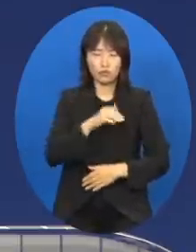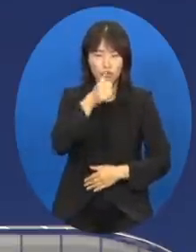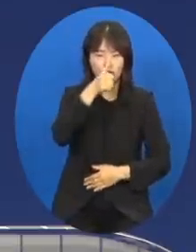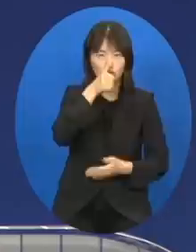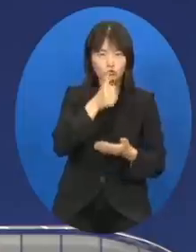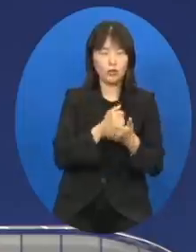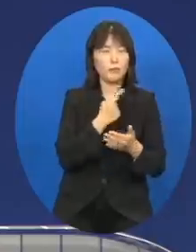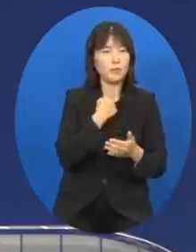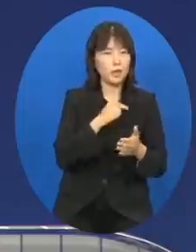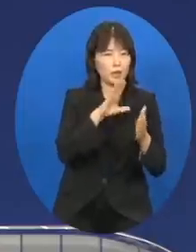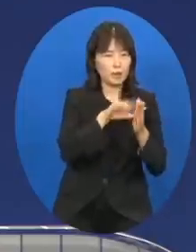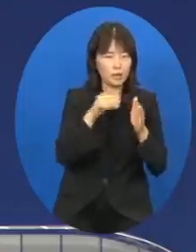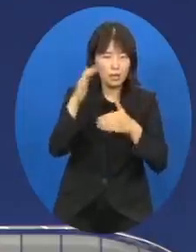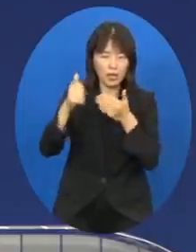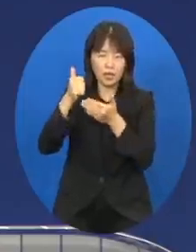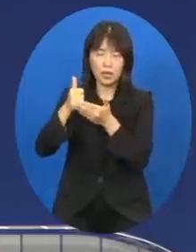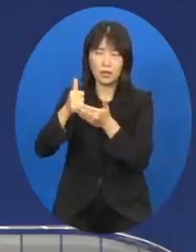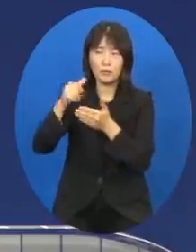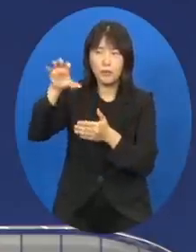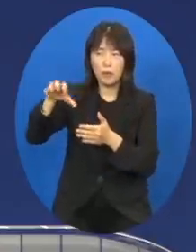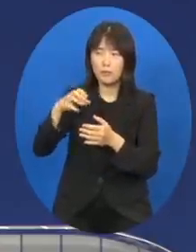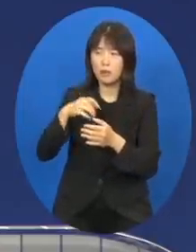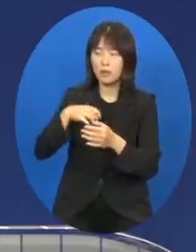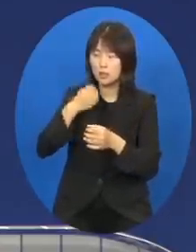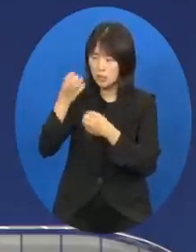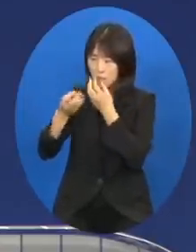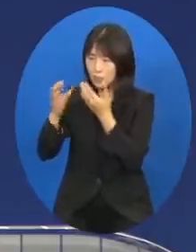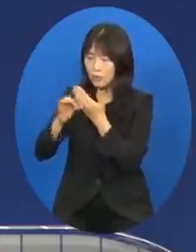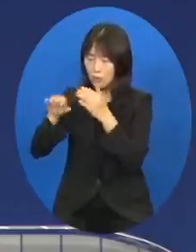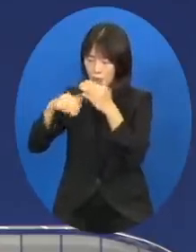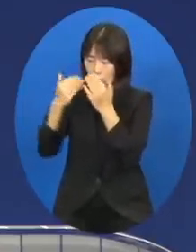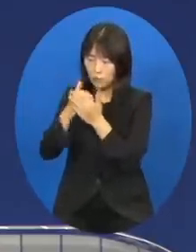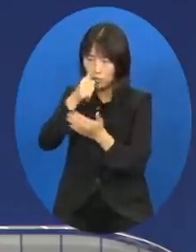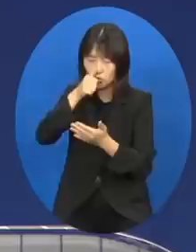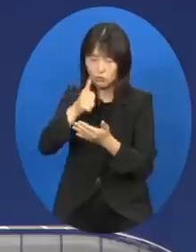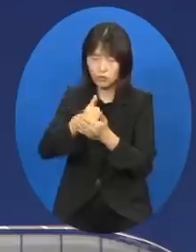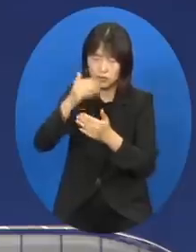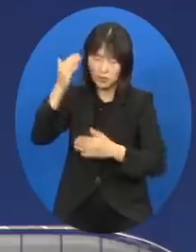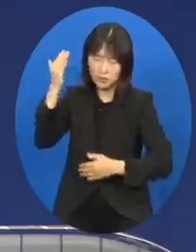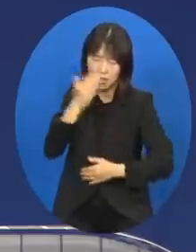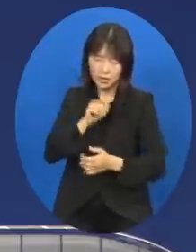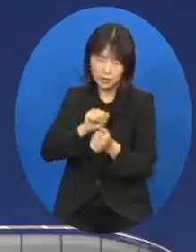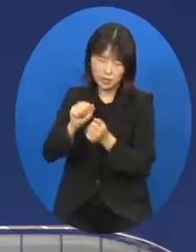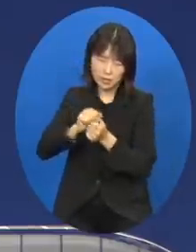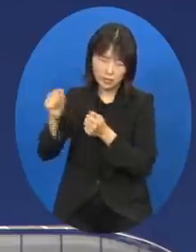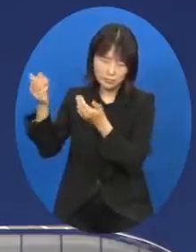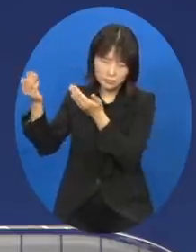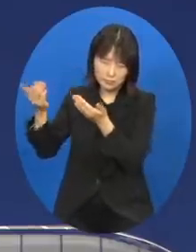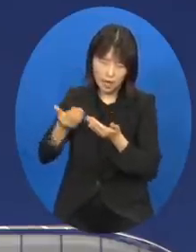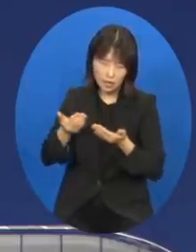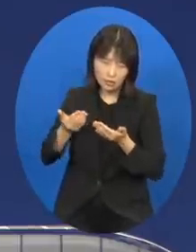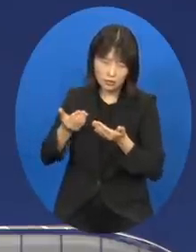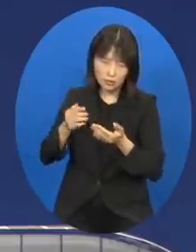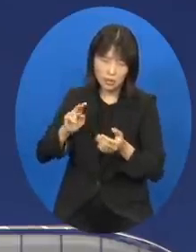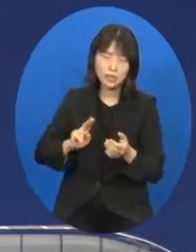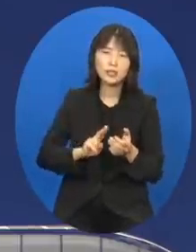때 하나님 앞에 자백하면 그 모든 죄가 깨끗하게 씻음을 받는